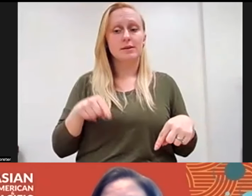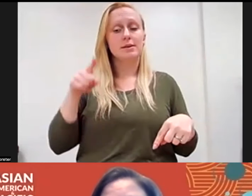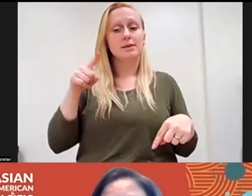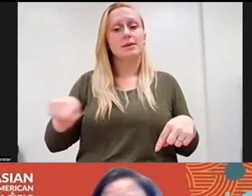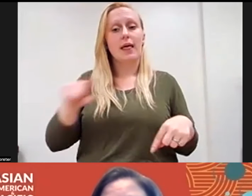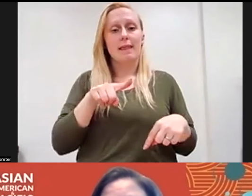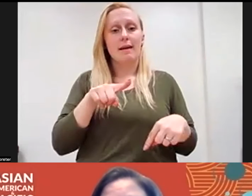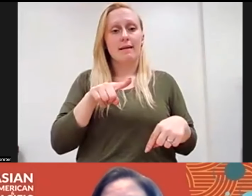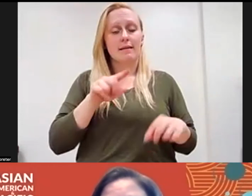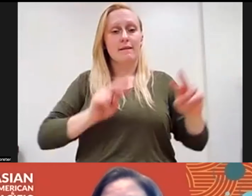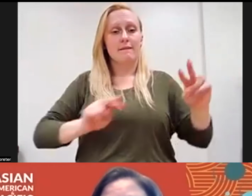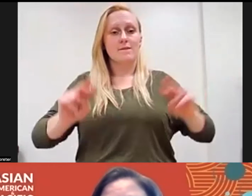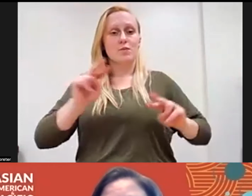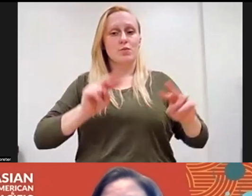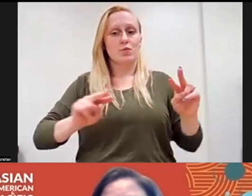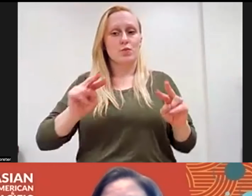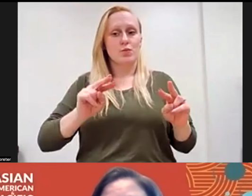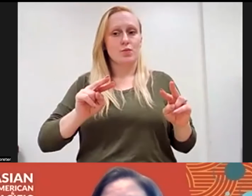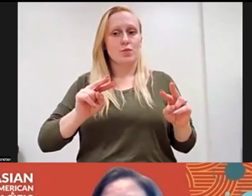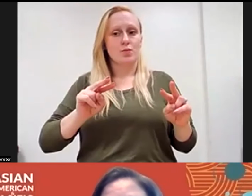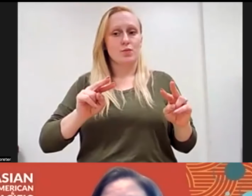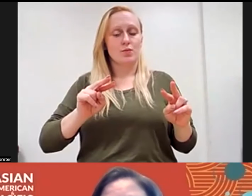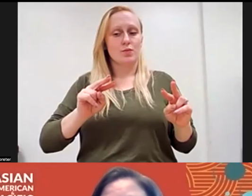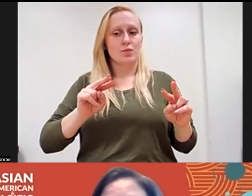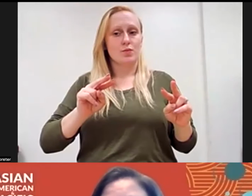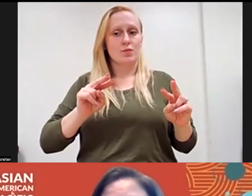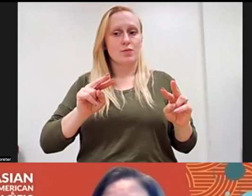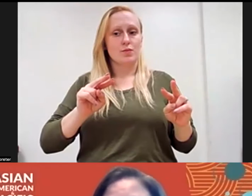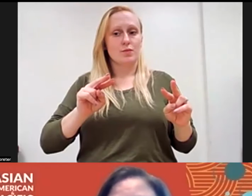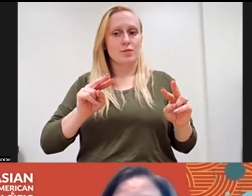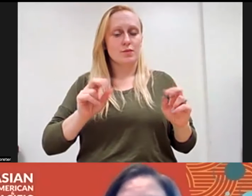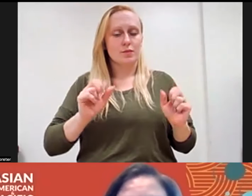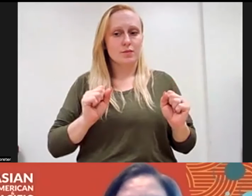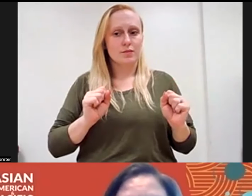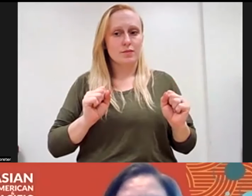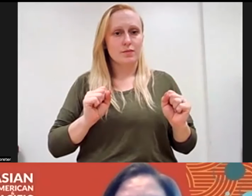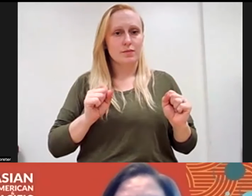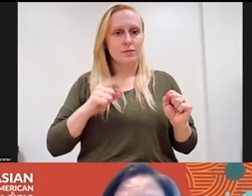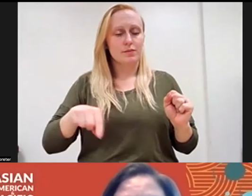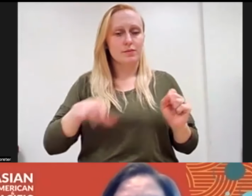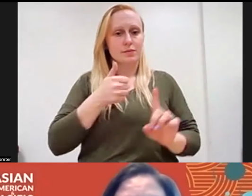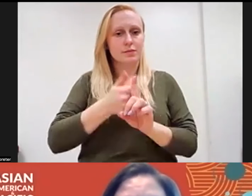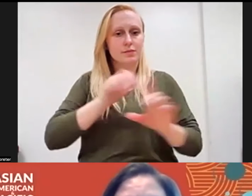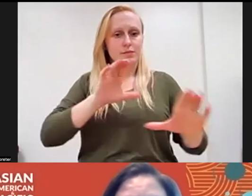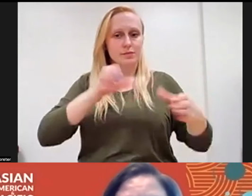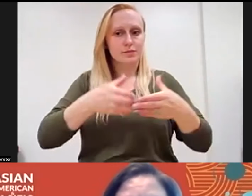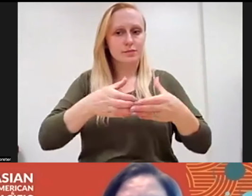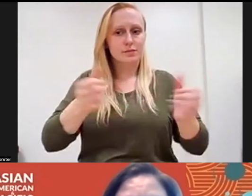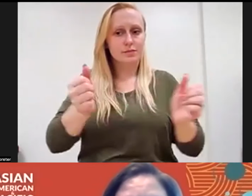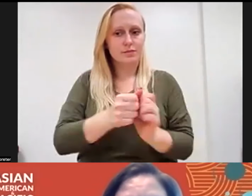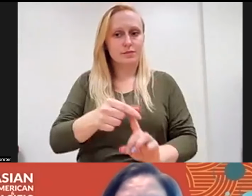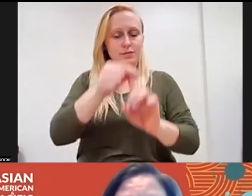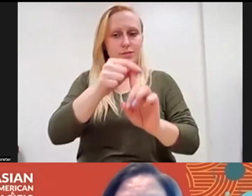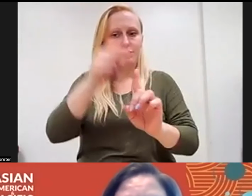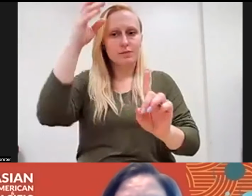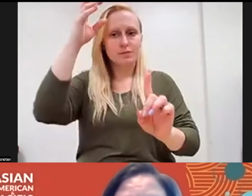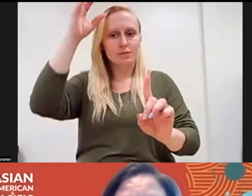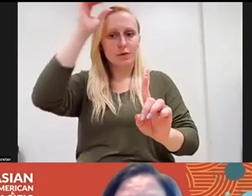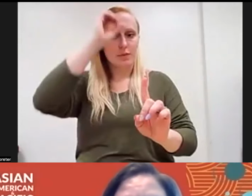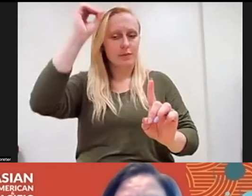You independent view of themselves, right? They are self-contained, endowed with unique disposition.